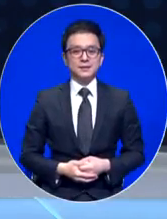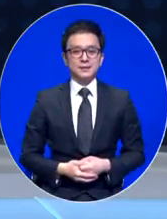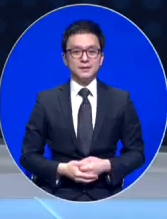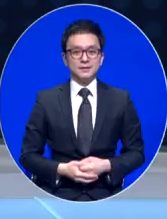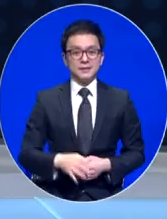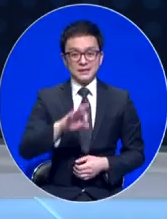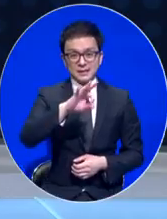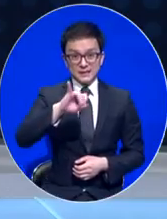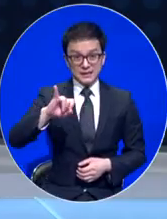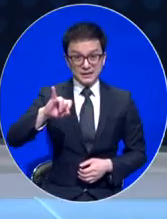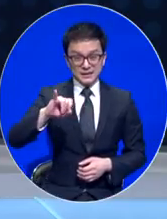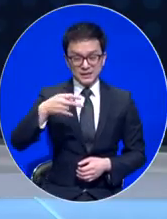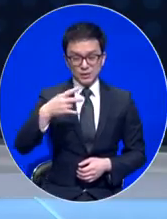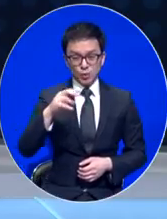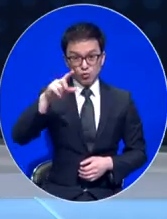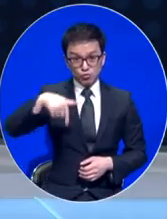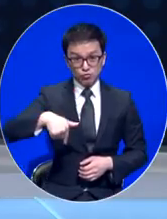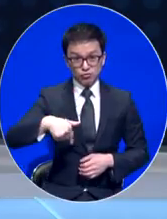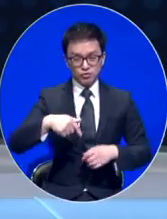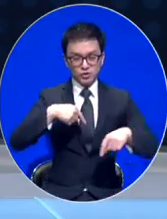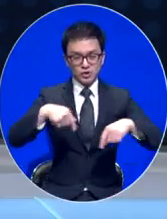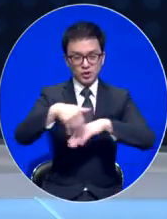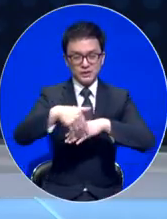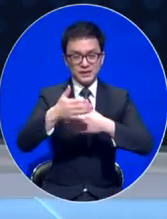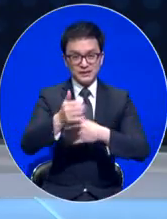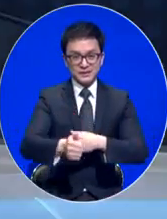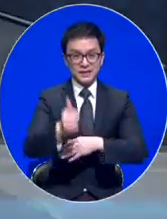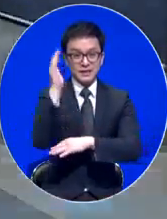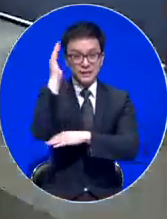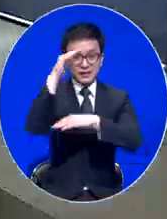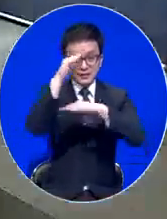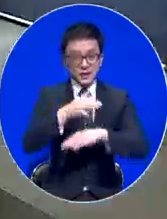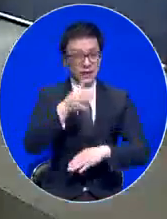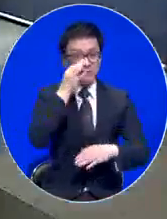관련해서 이동욱 인구정책실장의 설명 들어보시죠.